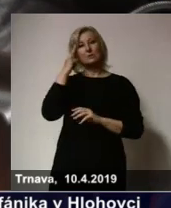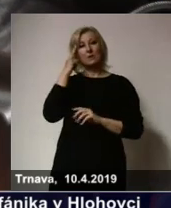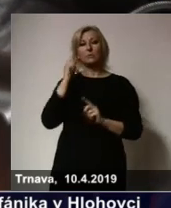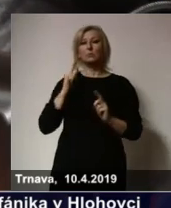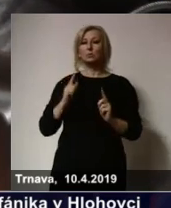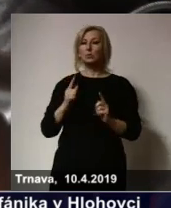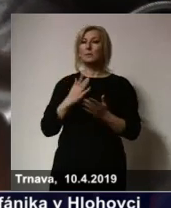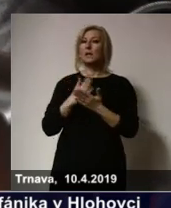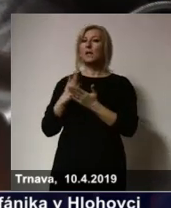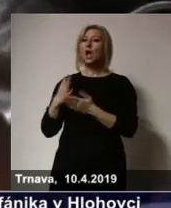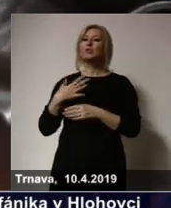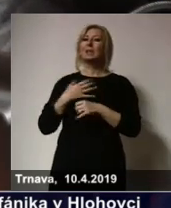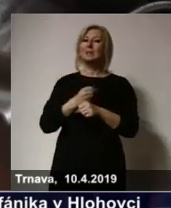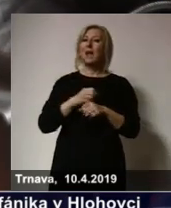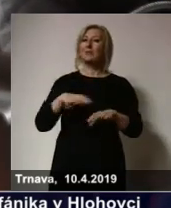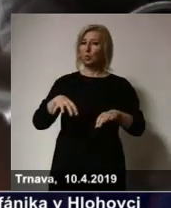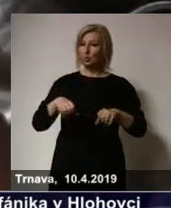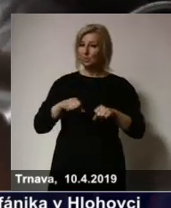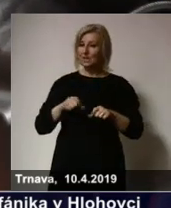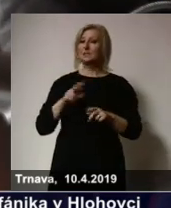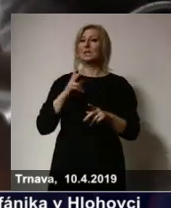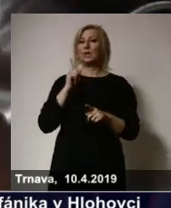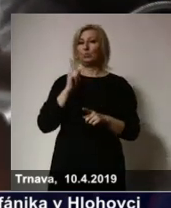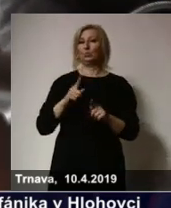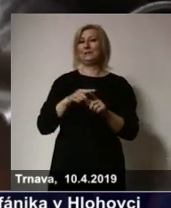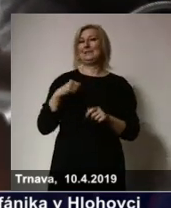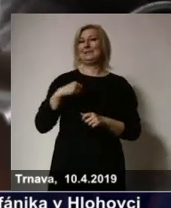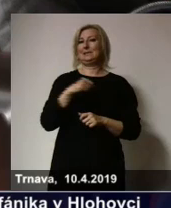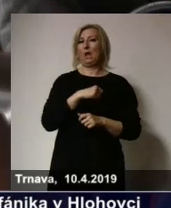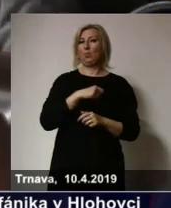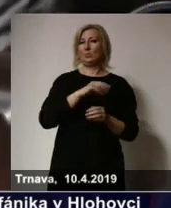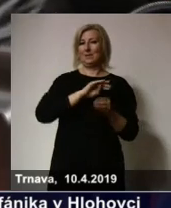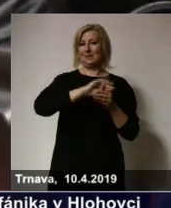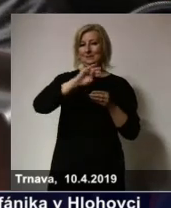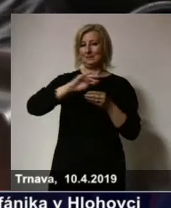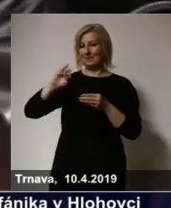každý návrh uznesenia solo. Nemôžeme, ale dovolím si